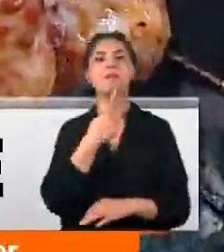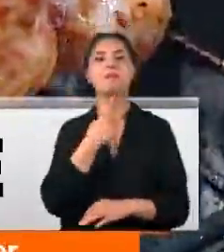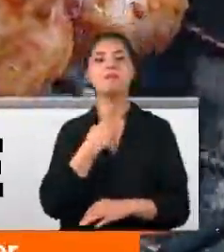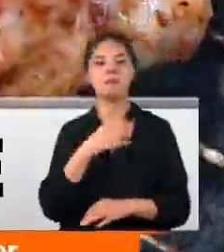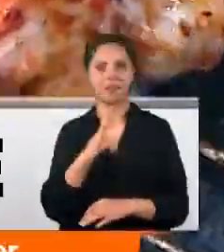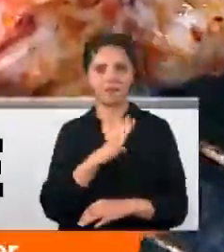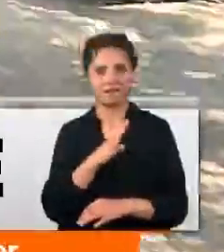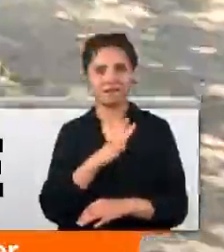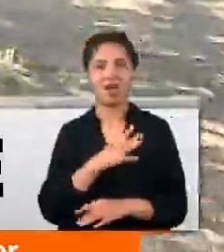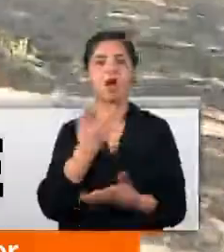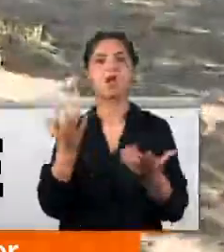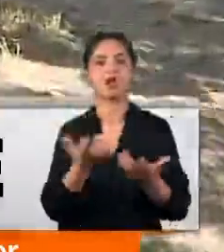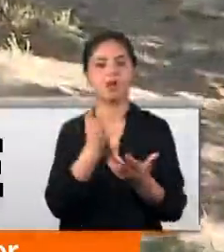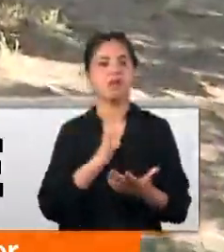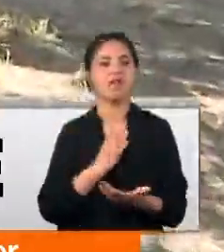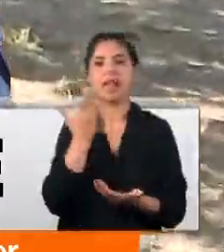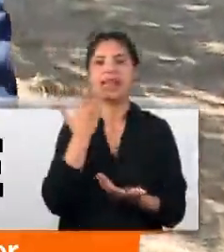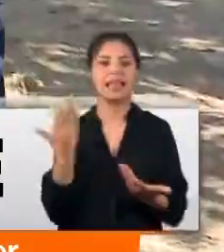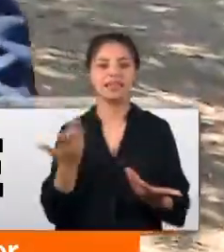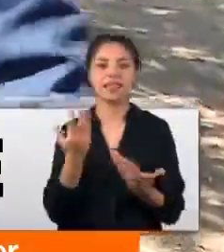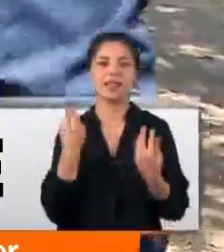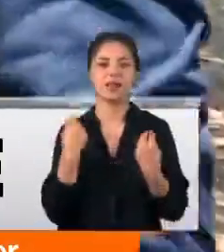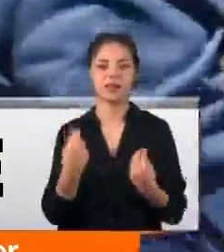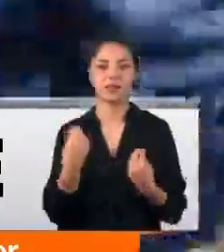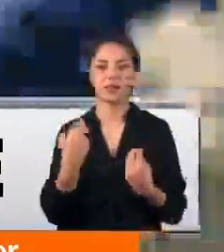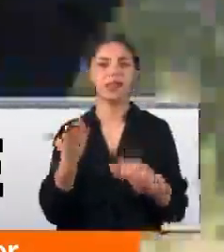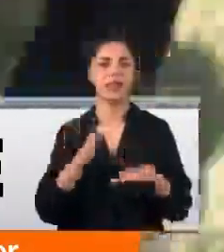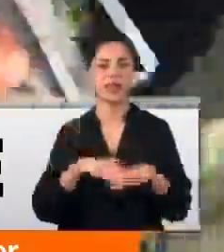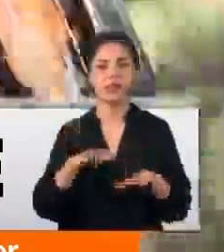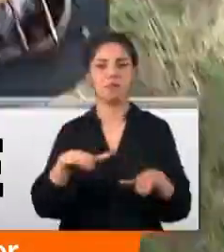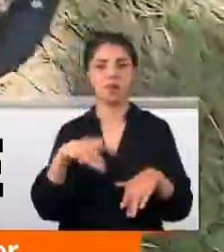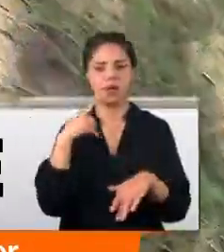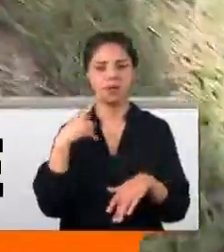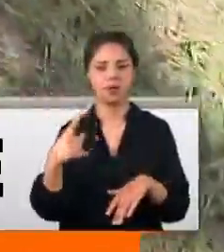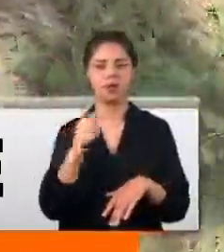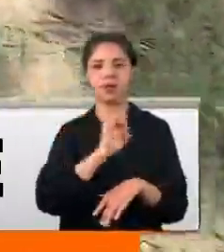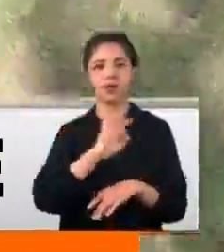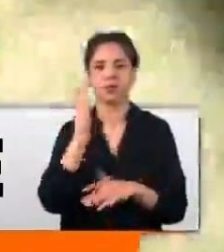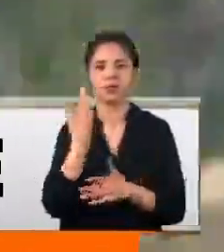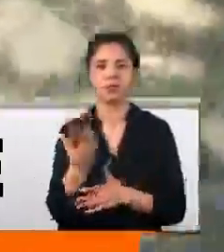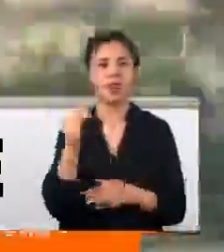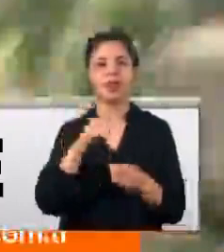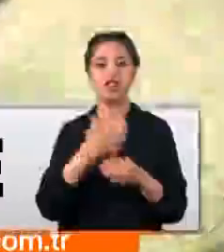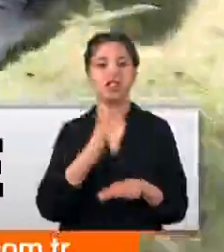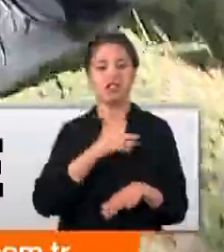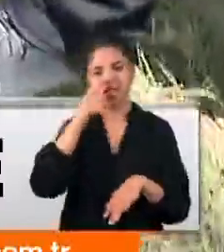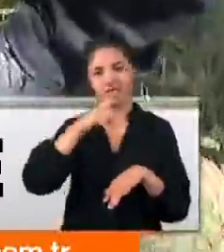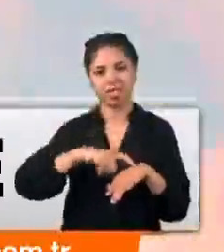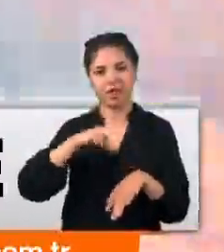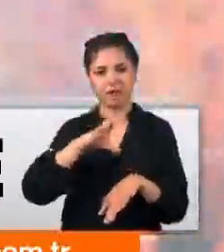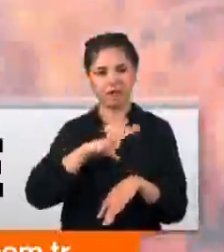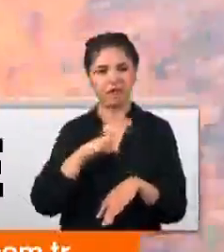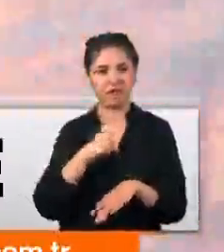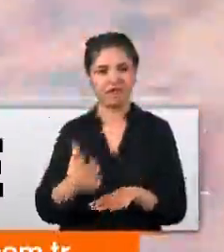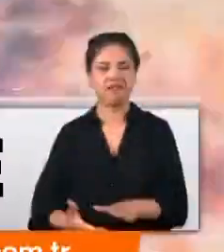yandan dumanlar yükseliyor. Keyifler nasıl? Keyifler güzel. Ne yapıyoruz? Mangal. Acayip görünüyor. Çok güzel. Neler var? Tavuk var. Tavuk var.